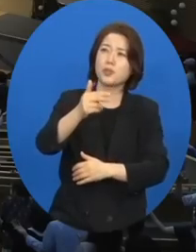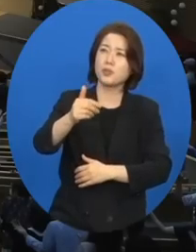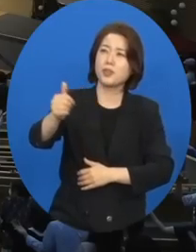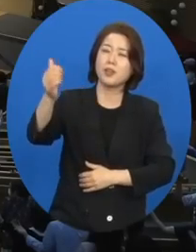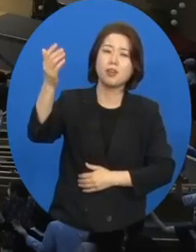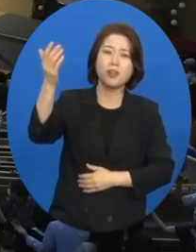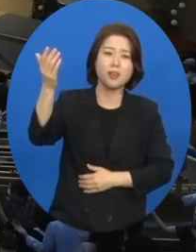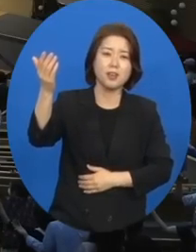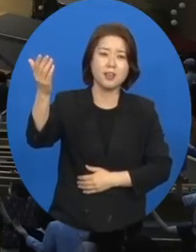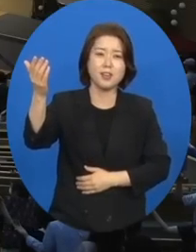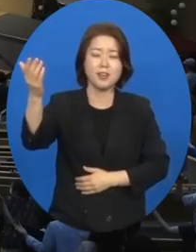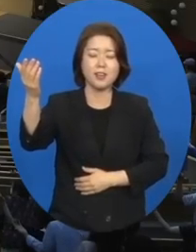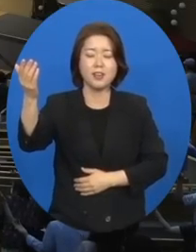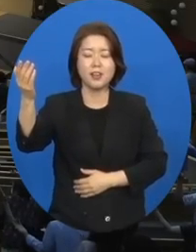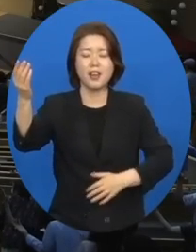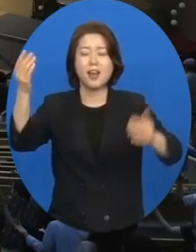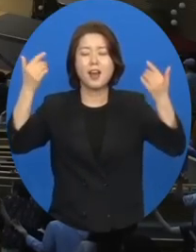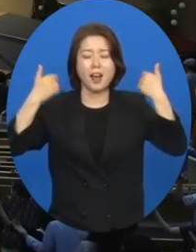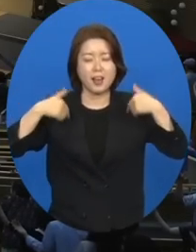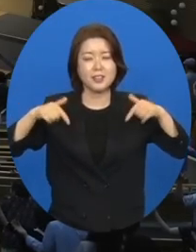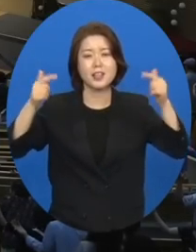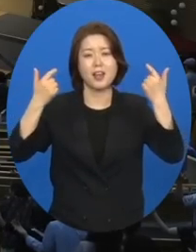we 아